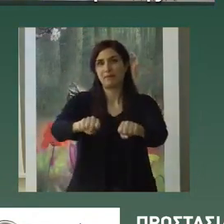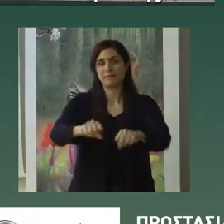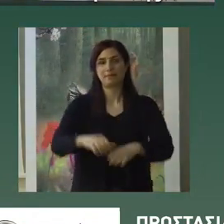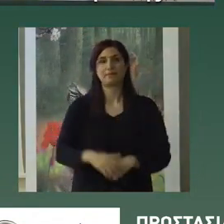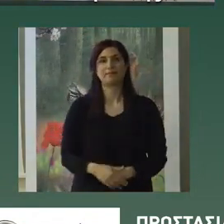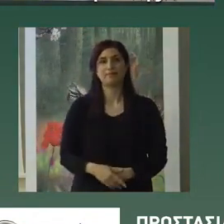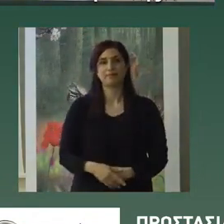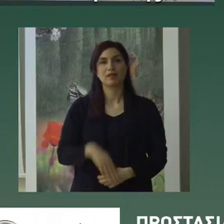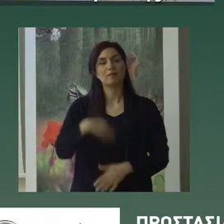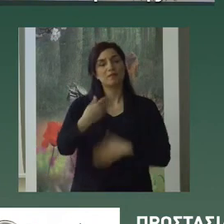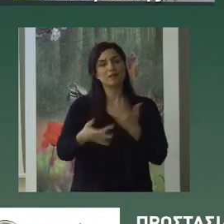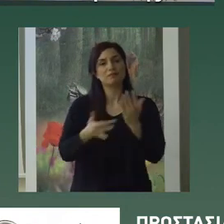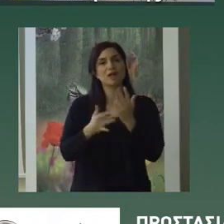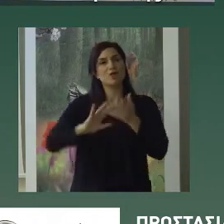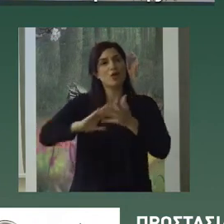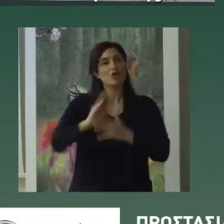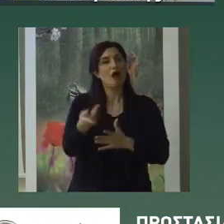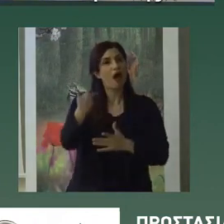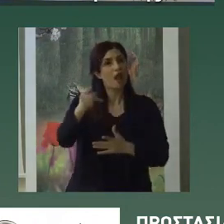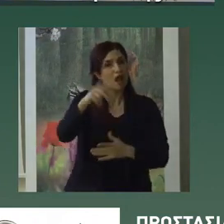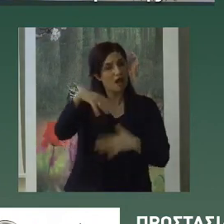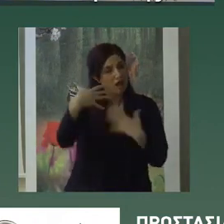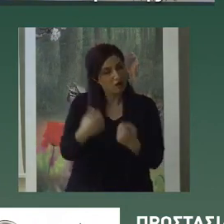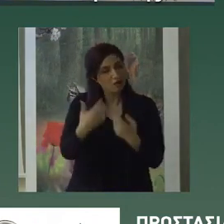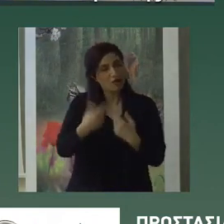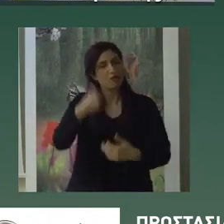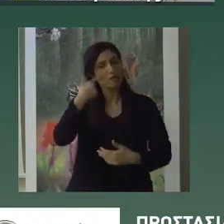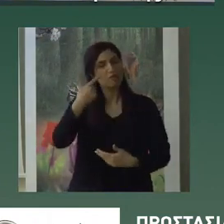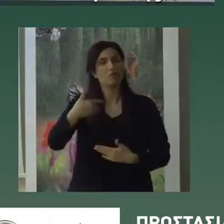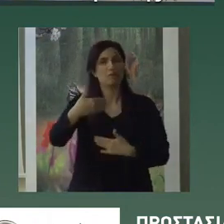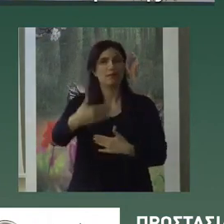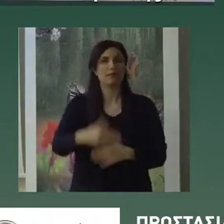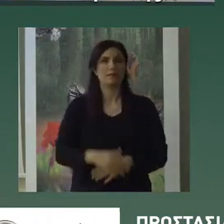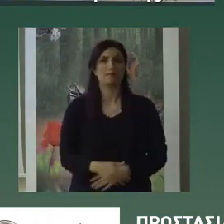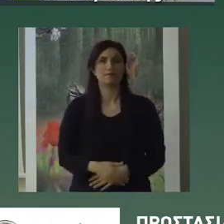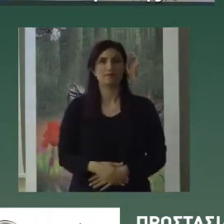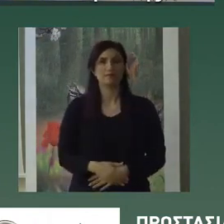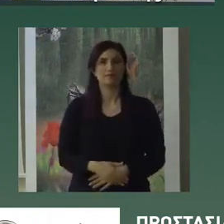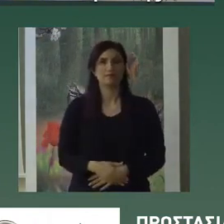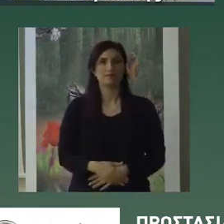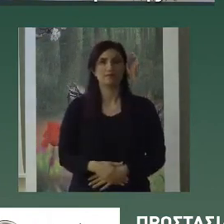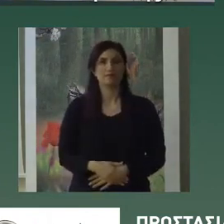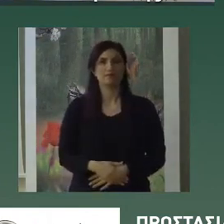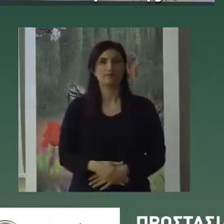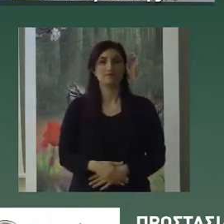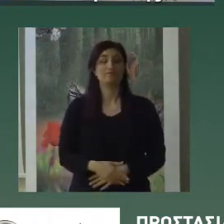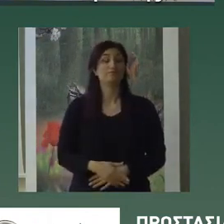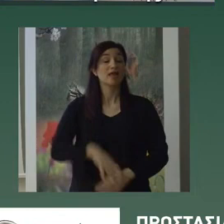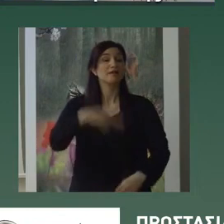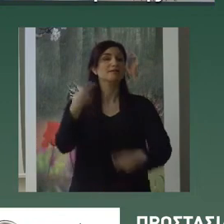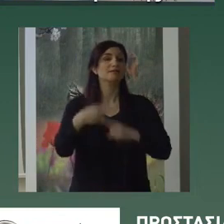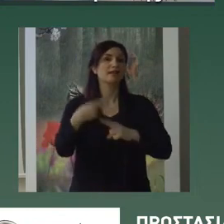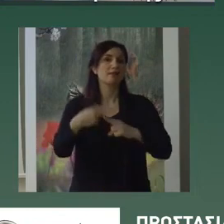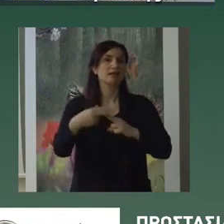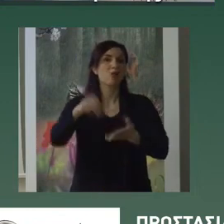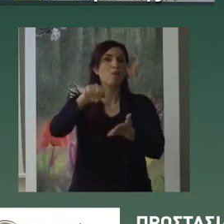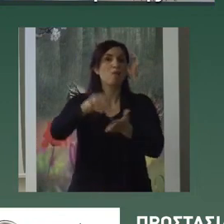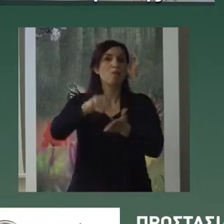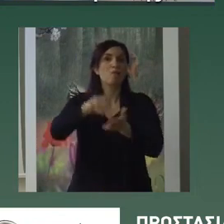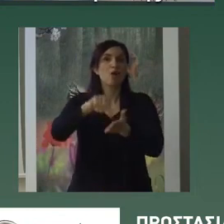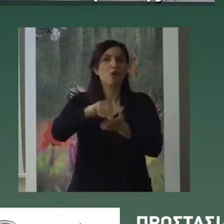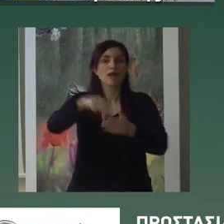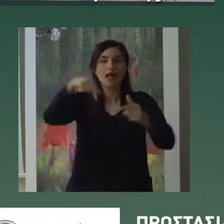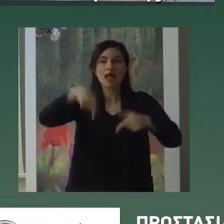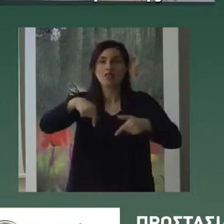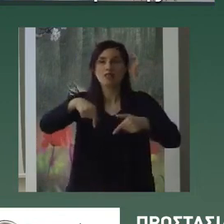τεχνολογίες. Τώρα, τι παράγει η πόλη μου και από ποιες πηγές. Αυτό είναι πολύ βασικό. Είναι αυτό που λέμε η απογραφή των εκπομπών. Να ξέρω ποιος